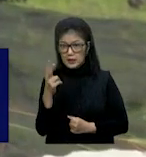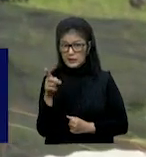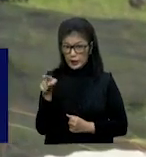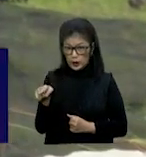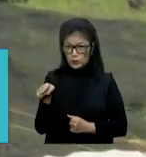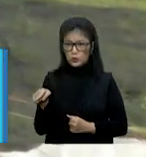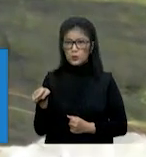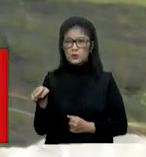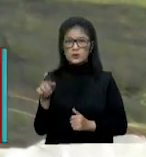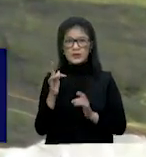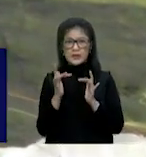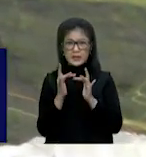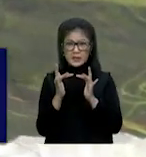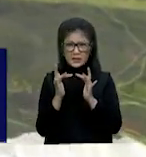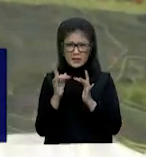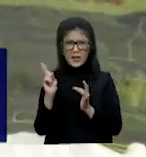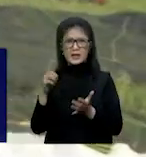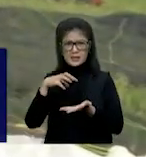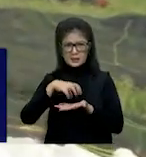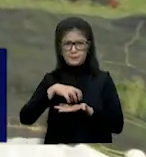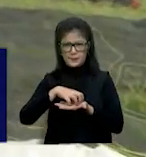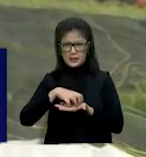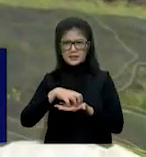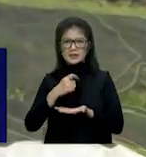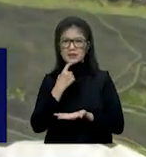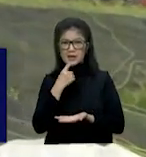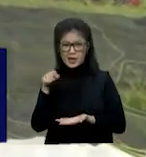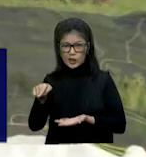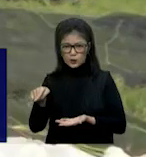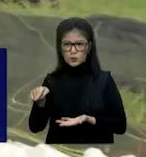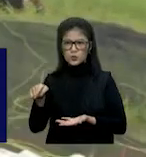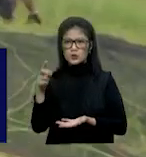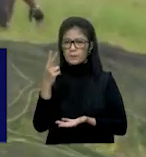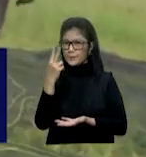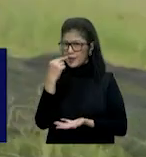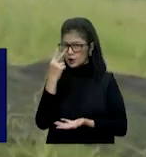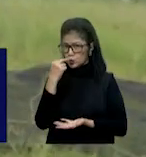di internet gitu, lihat ada tempat ini di Jakarta, di Bandung gitu.